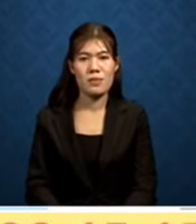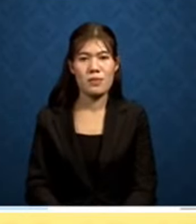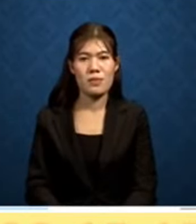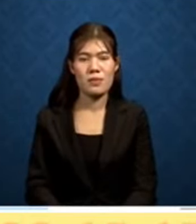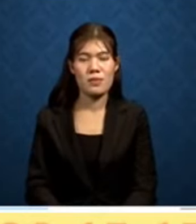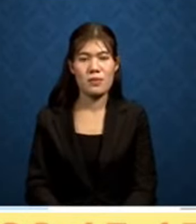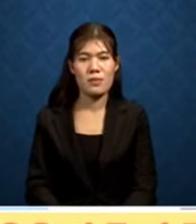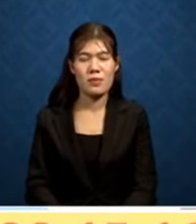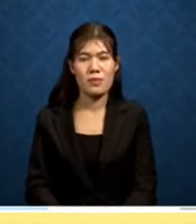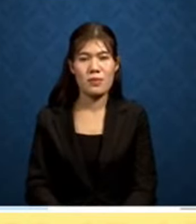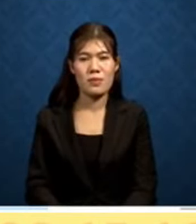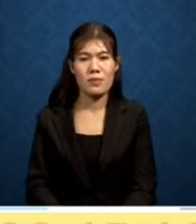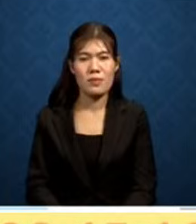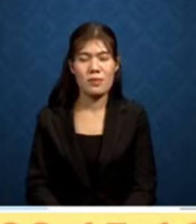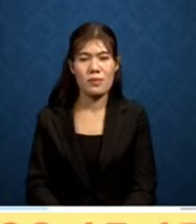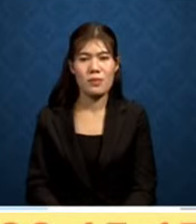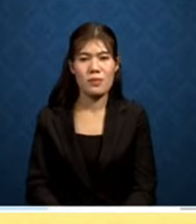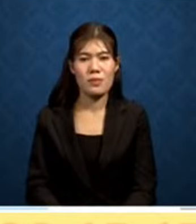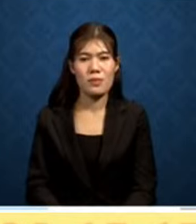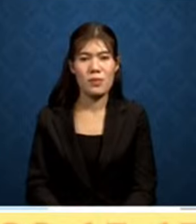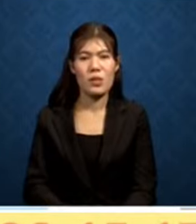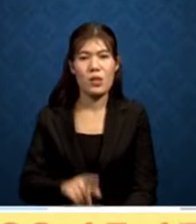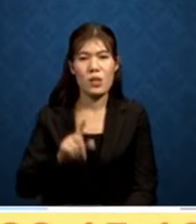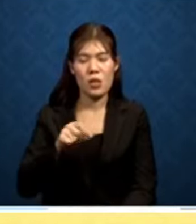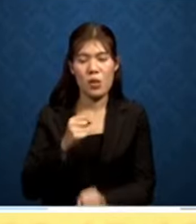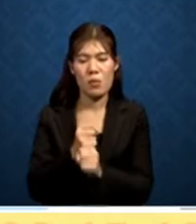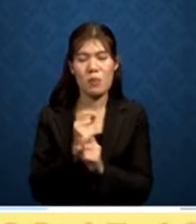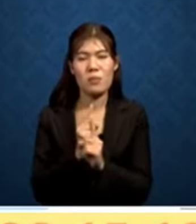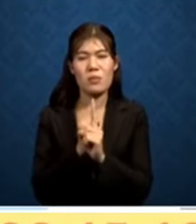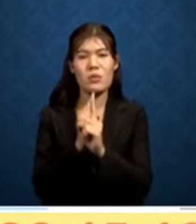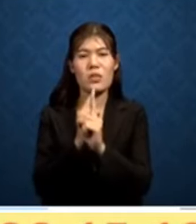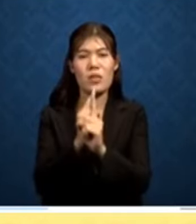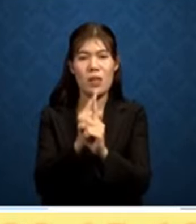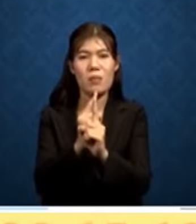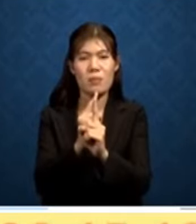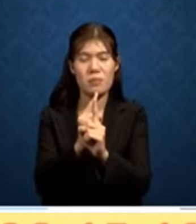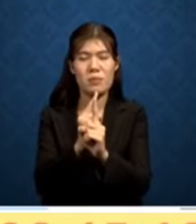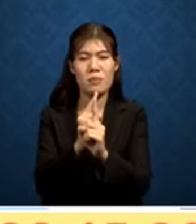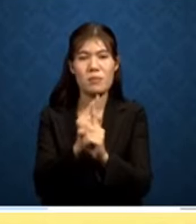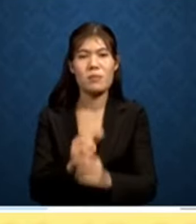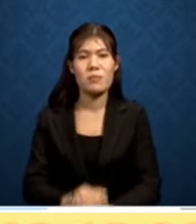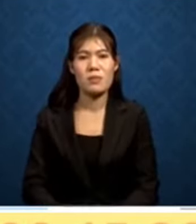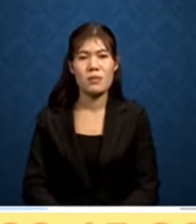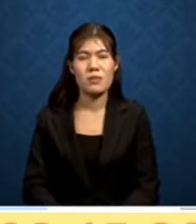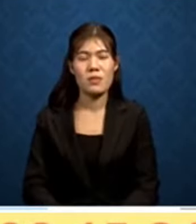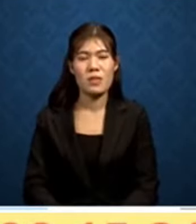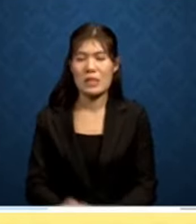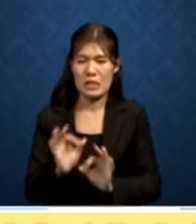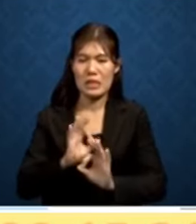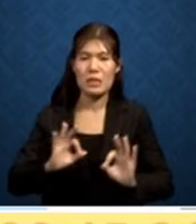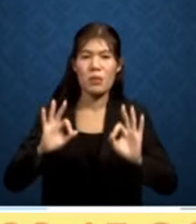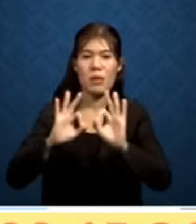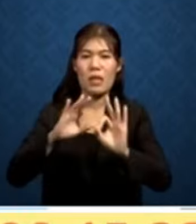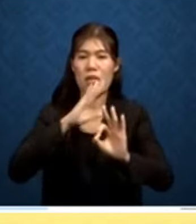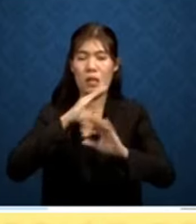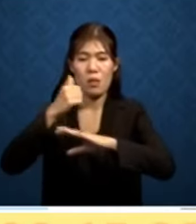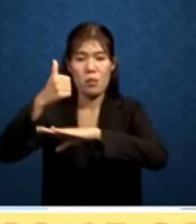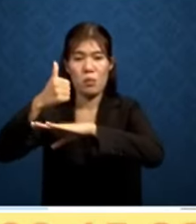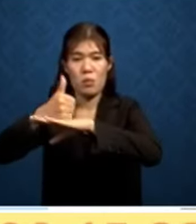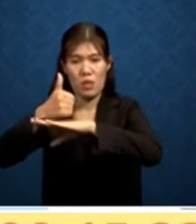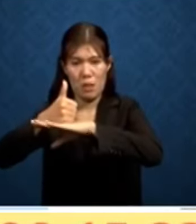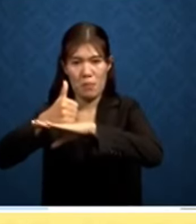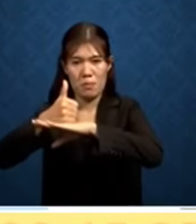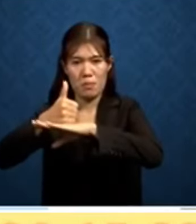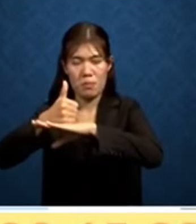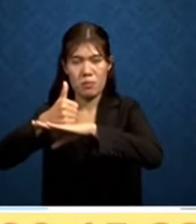ไม่กระดิกเพะนั้นสิงสำคญ็คอวาผู้นำราฐบาล singularนี่ย เอาจริงหรือ paraท่รัฐมณตีาจริหรอ paraนะครับ